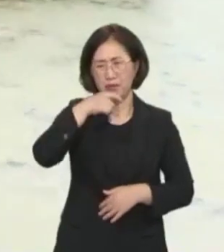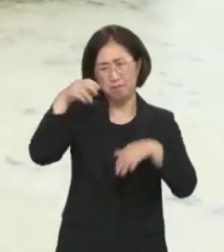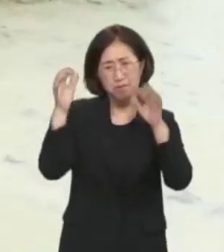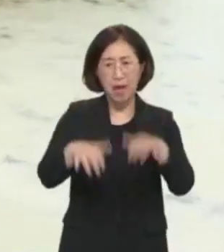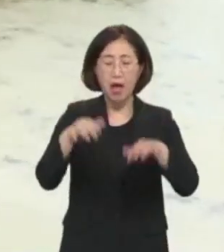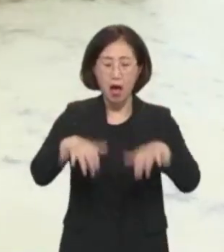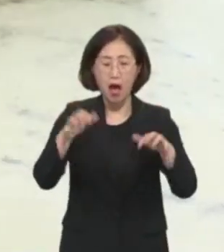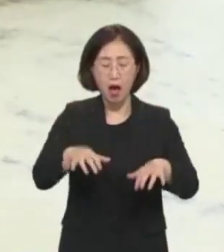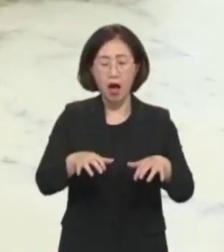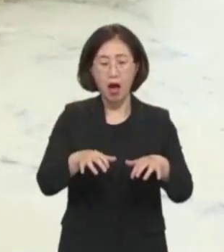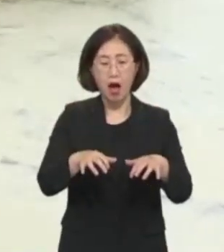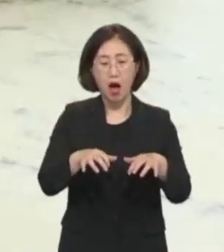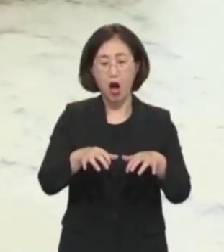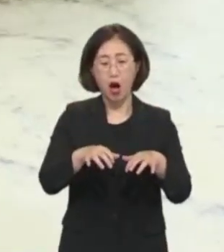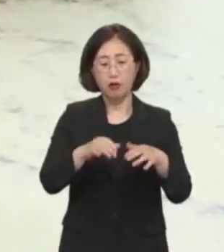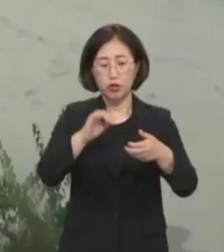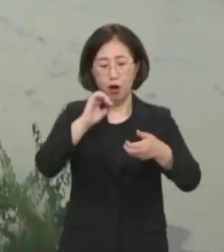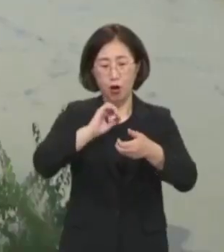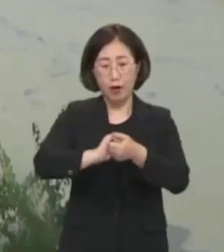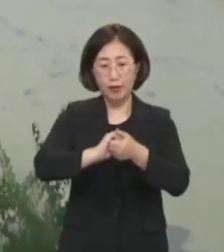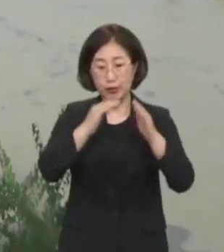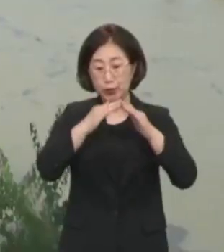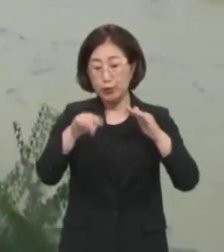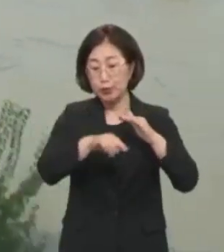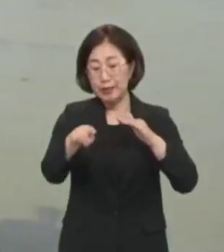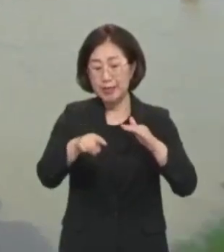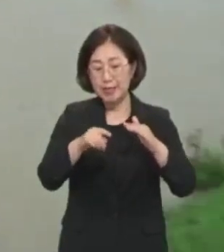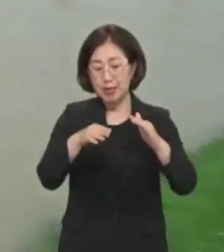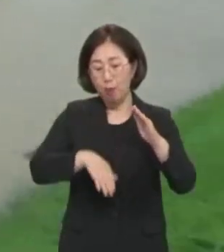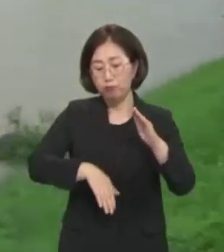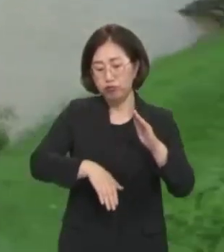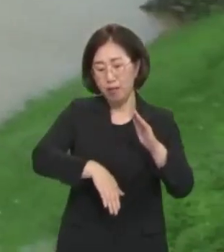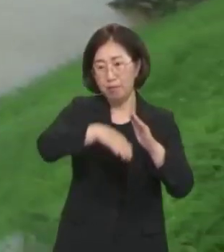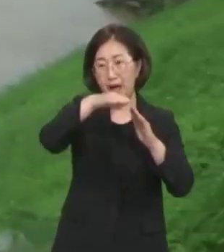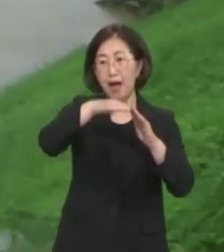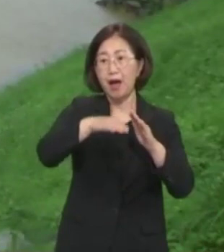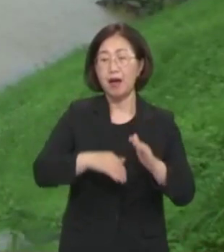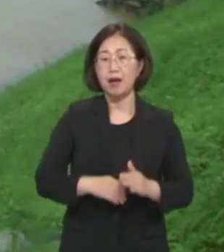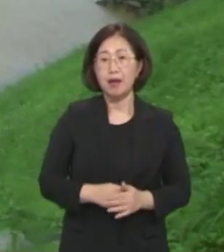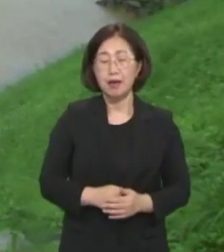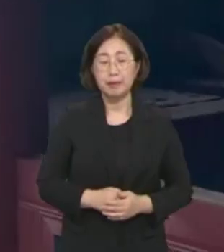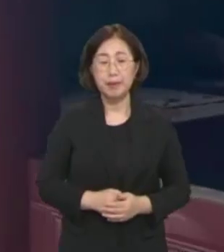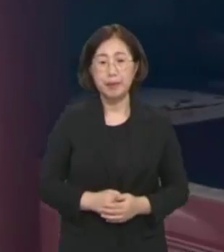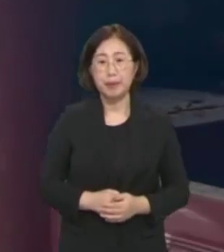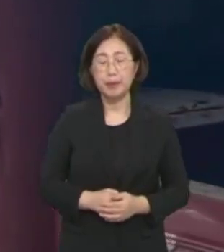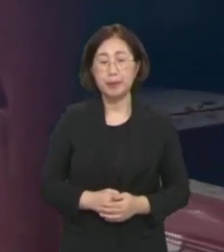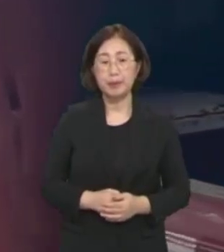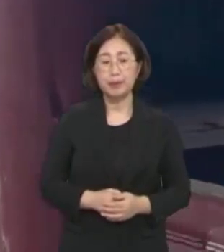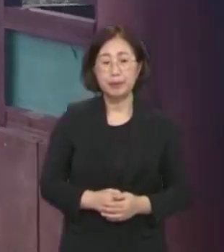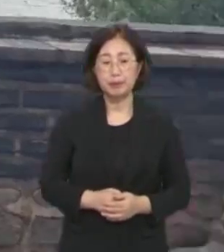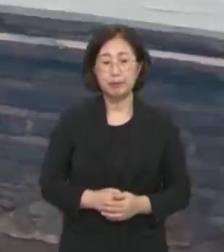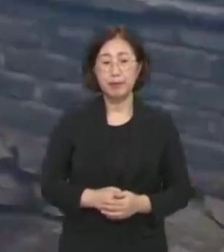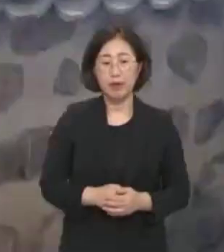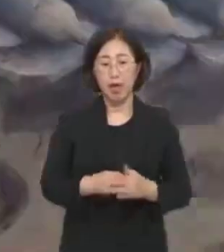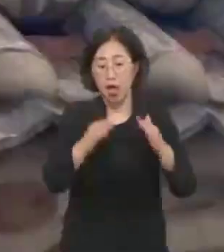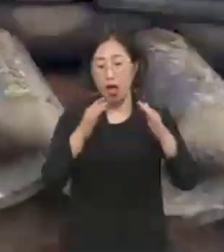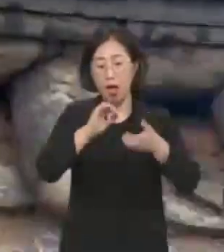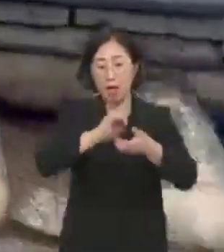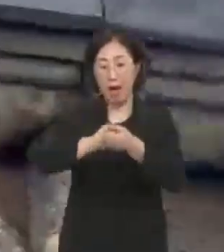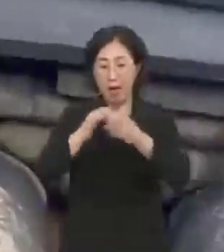내려 공산성 누각인 만하루가 기와지붕만 남긴 채 물에 잠기기도 했습니다. 만화루는